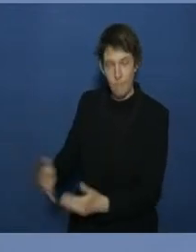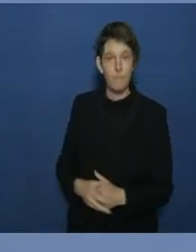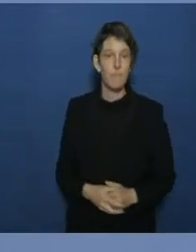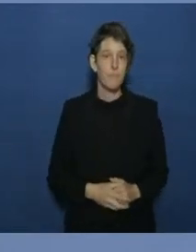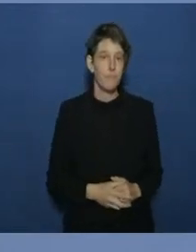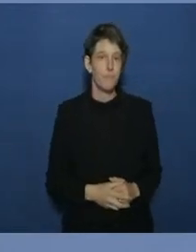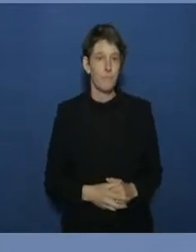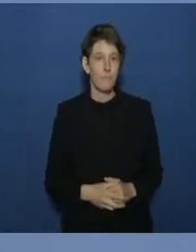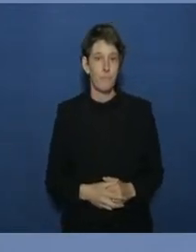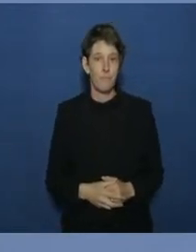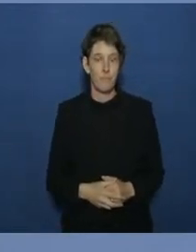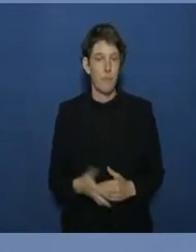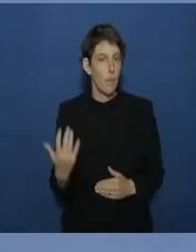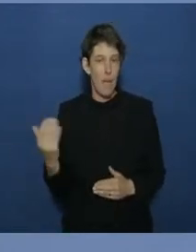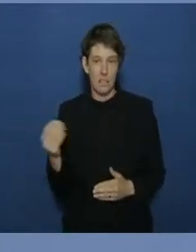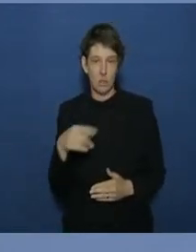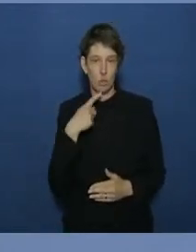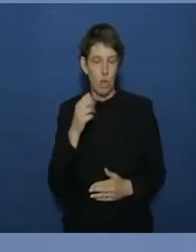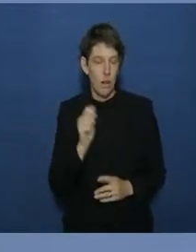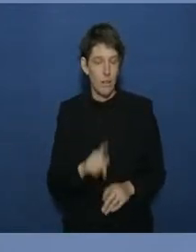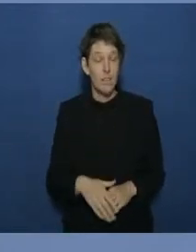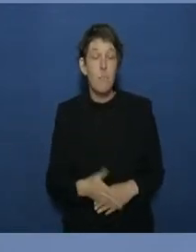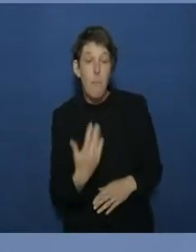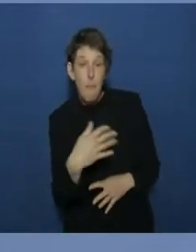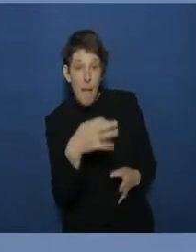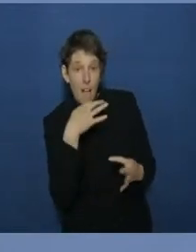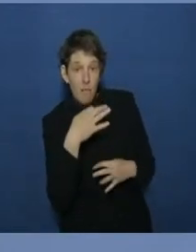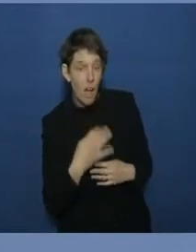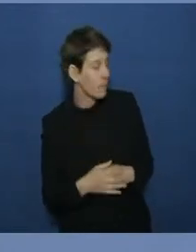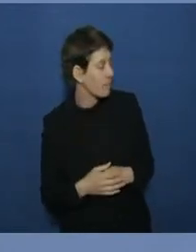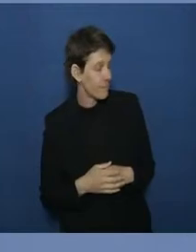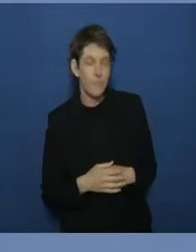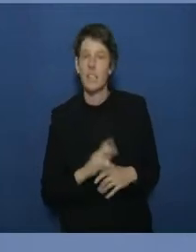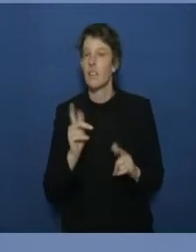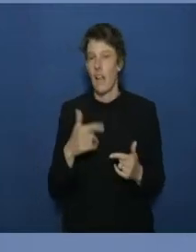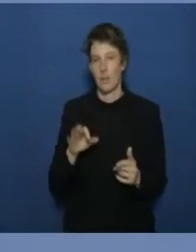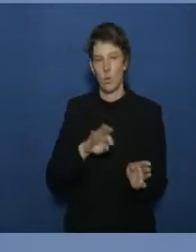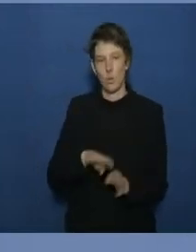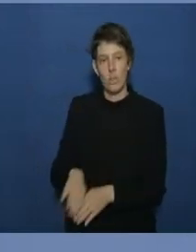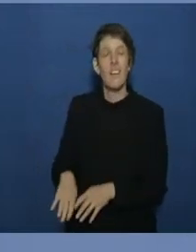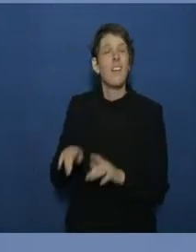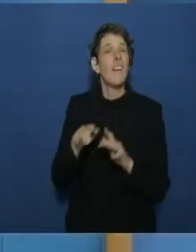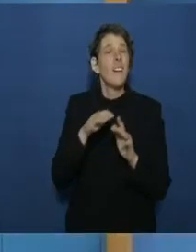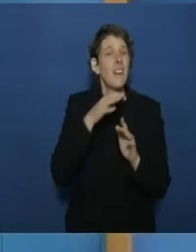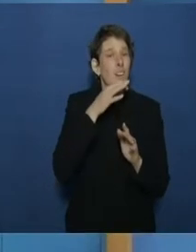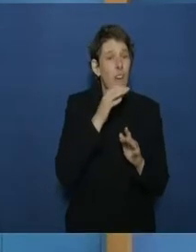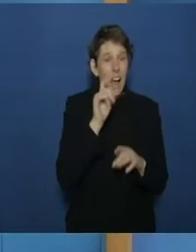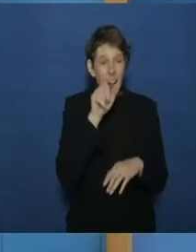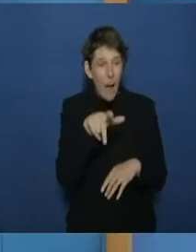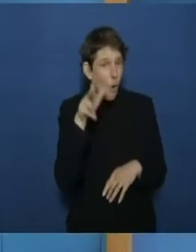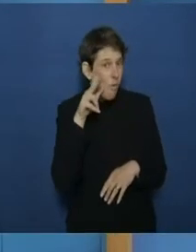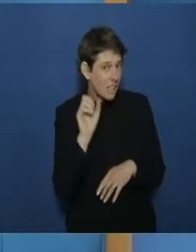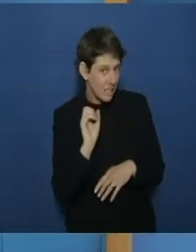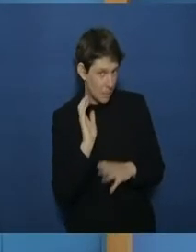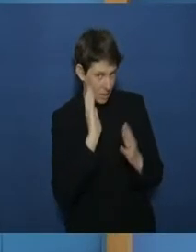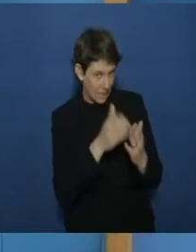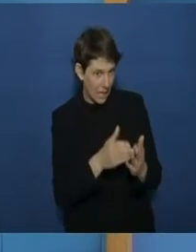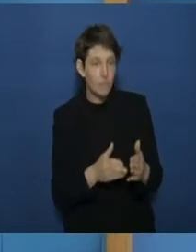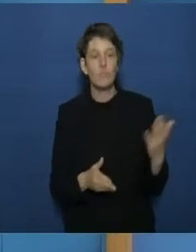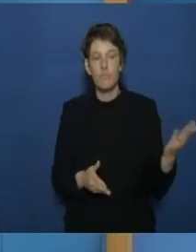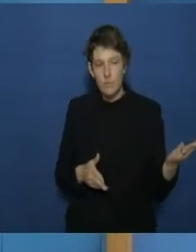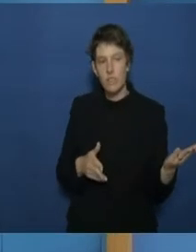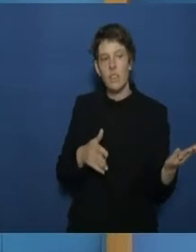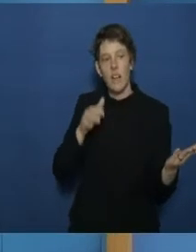Gibt es dazu weitere Fragen? Das sieht mir nicht so aus. Gibt es Fragen zu Themen, die sich jetzt direkt an Herrn Seibert richten? Bitte, Herr